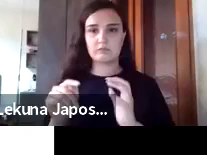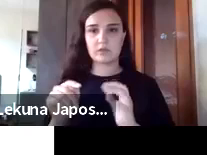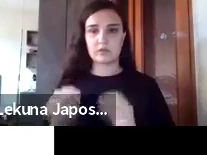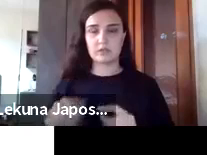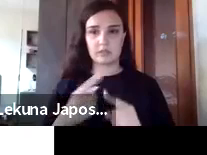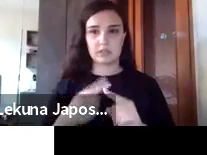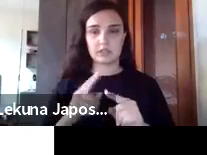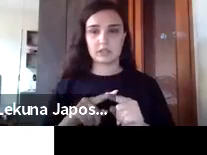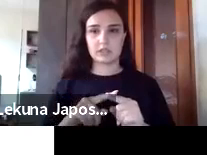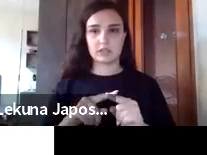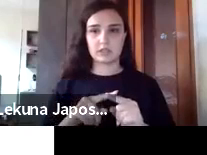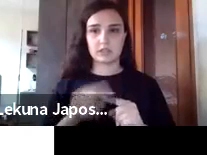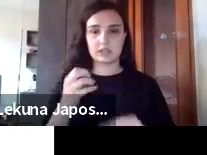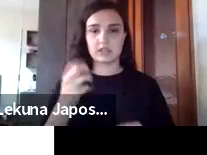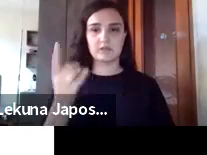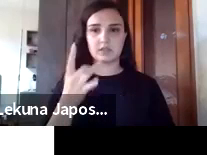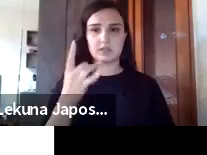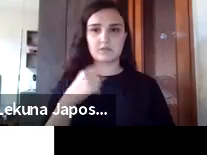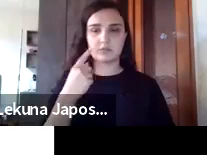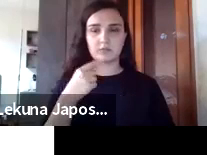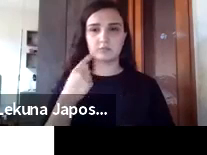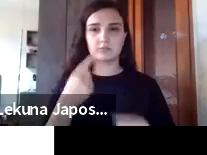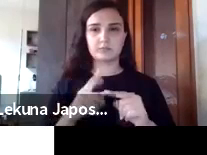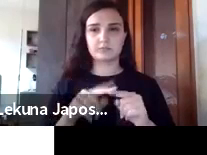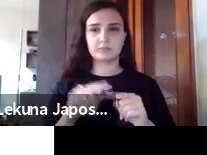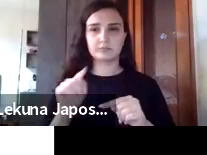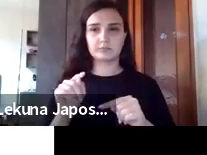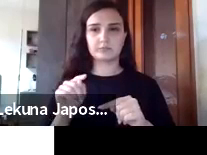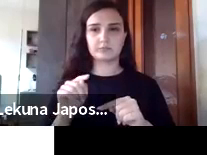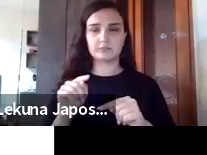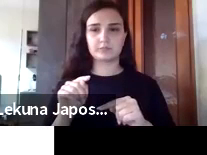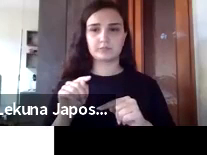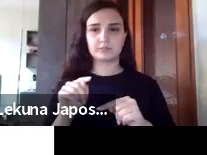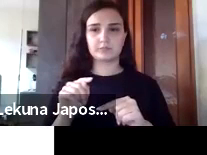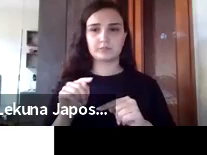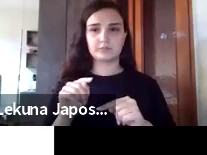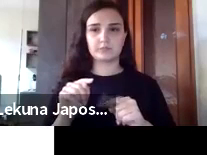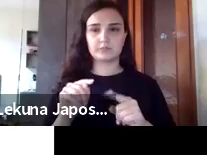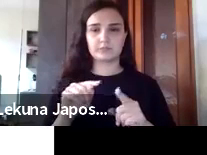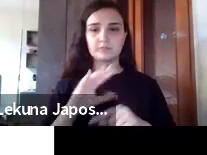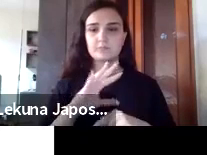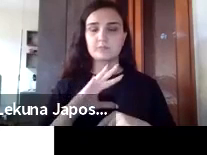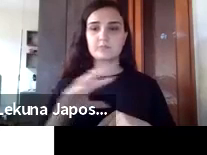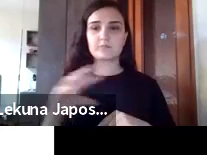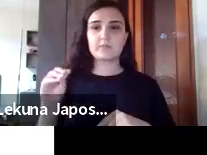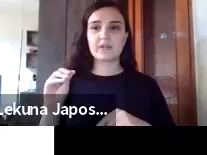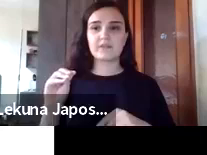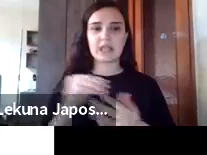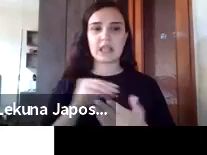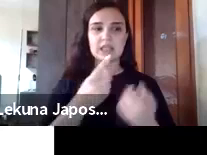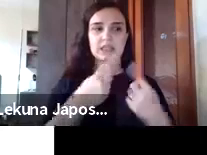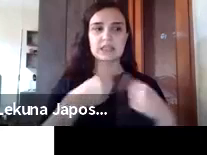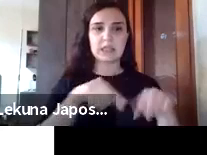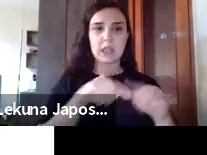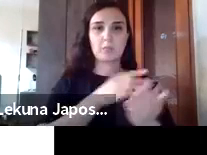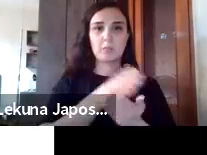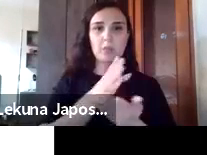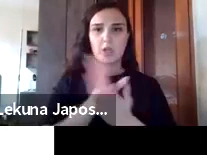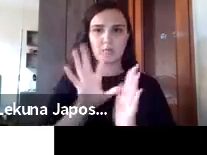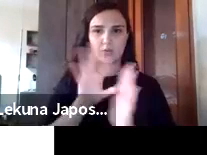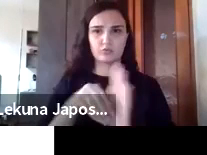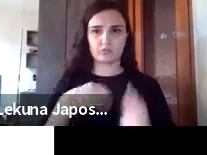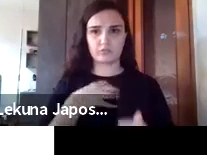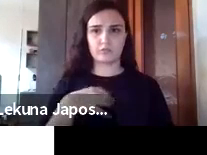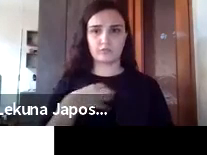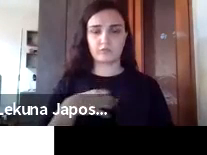რომელიც კიდევ ერთხელ შეი აი იჭრება თითქმის ყველა სფეროში რაღაცნაირად, იმიტომ რომ